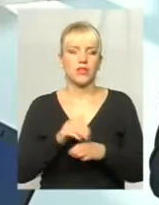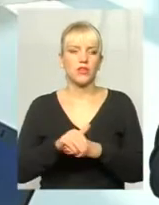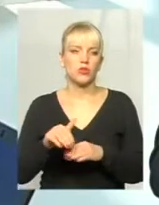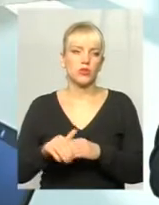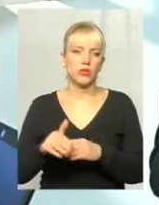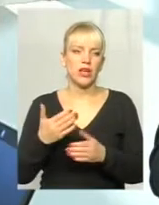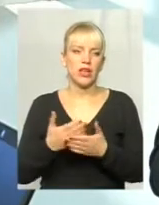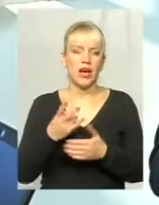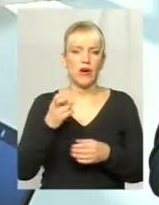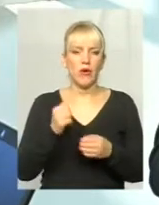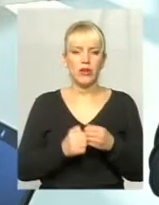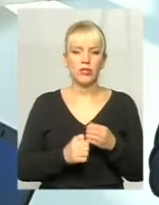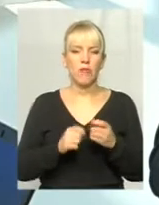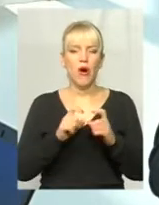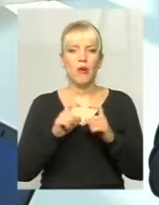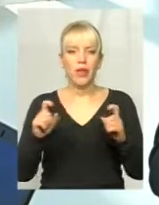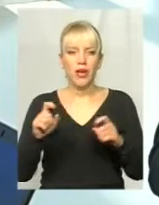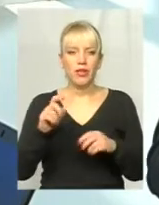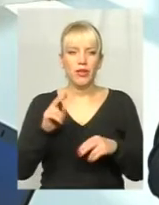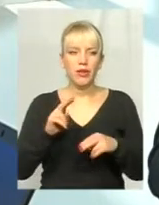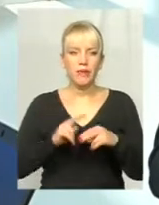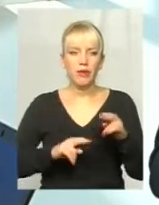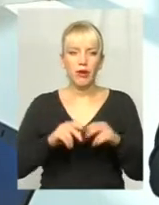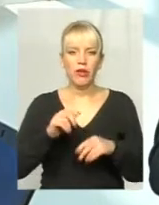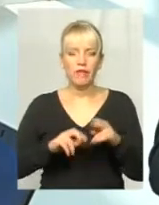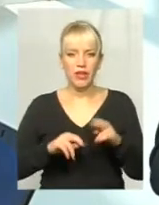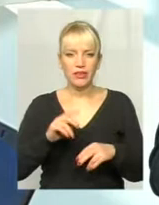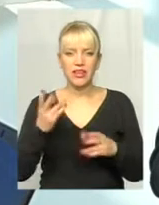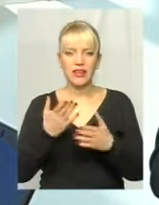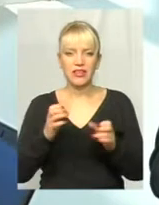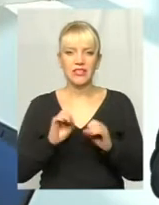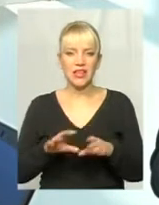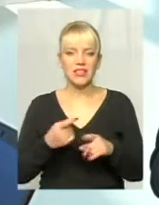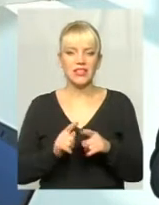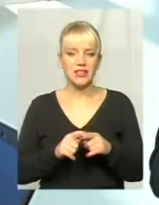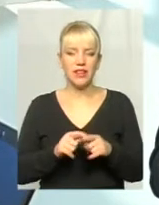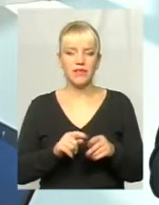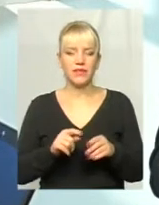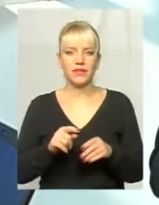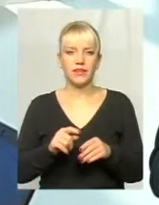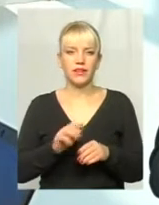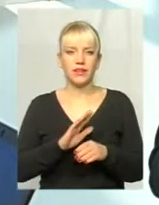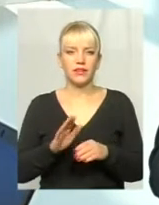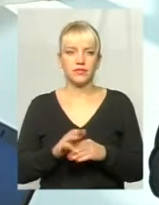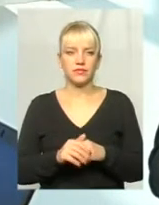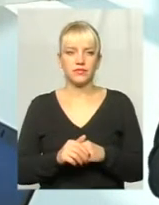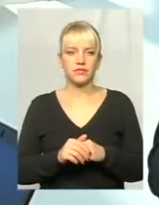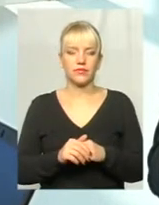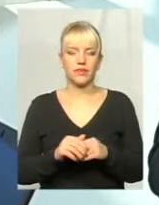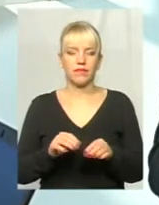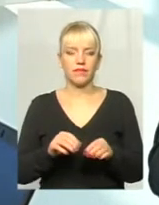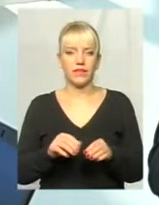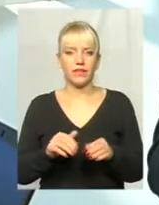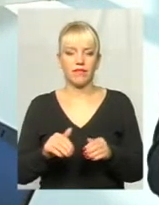майже на кожному об'єкті, який здається, це відхилення від проєктів